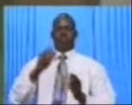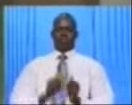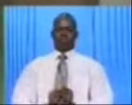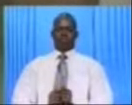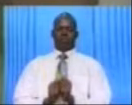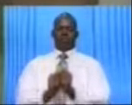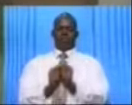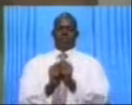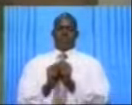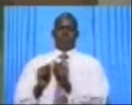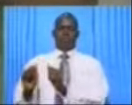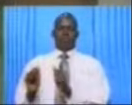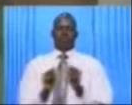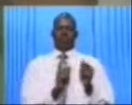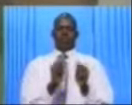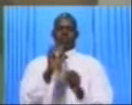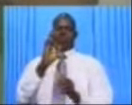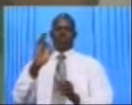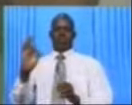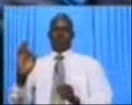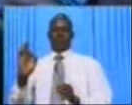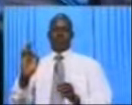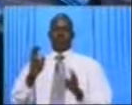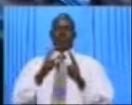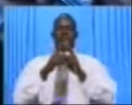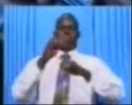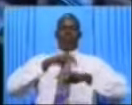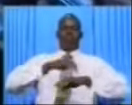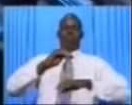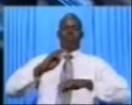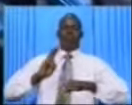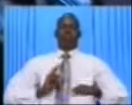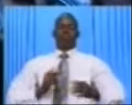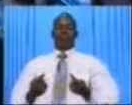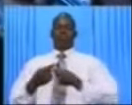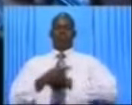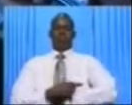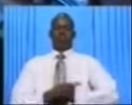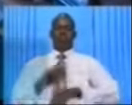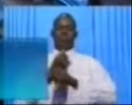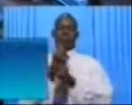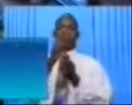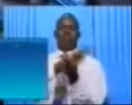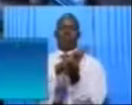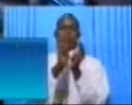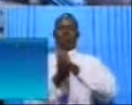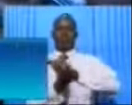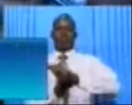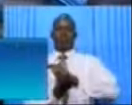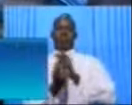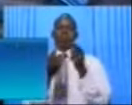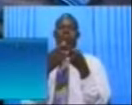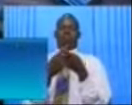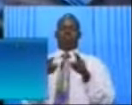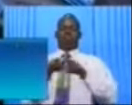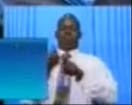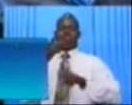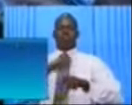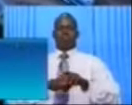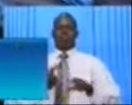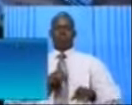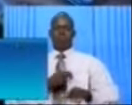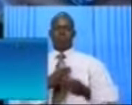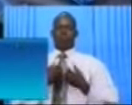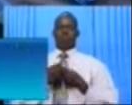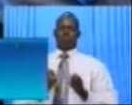accompagner l'action française au Mali, nous avons pris pratiquement aujourd'hui le relais. Mais en même temps, également aussi, nous avons